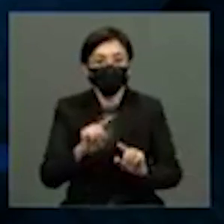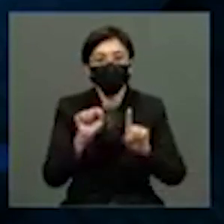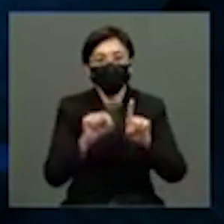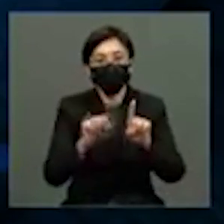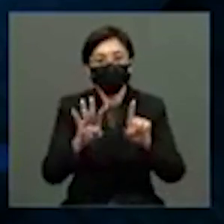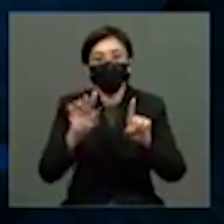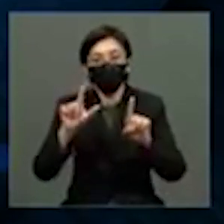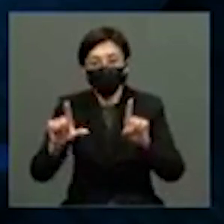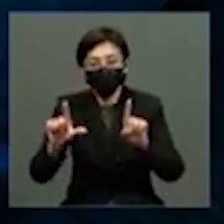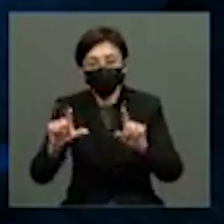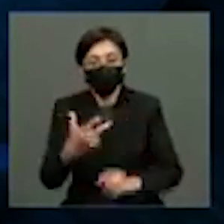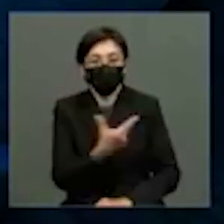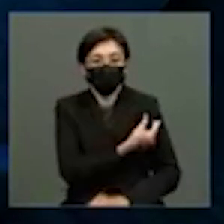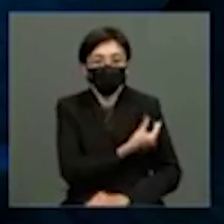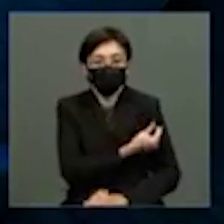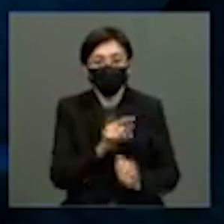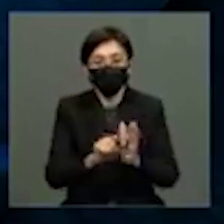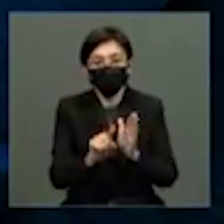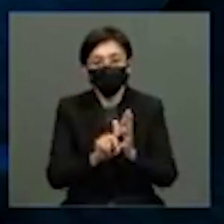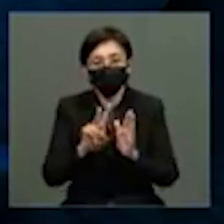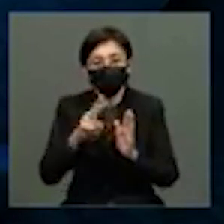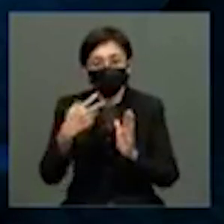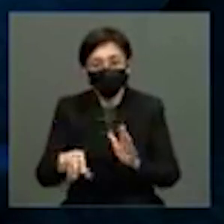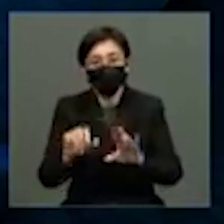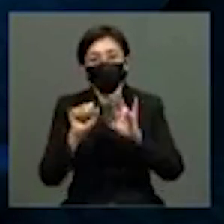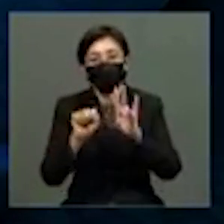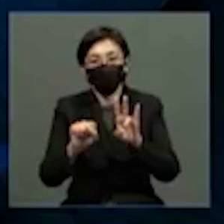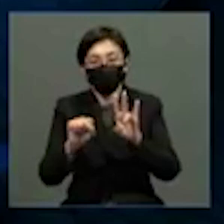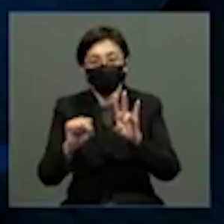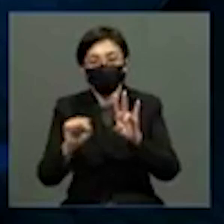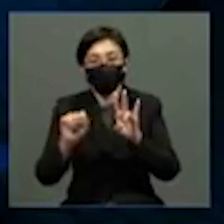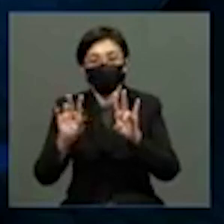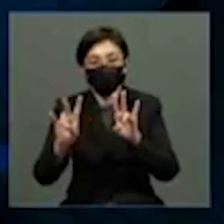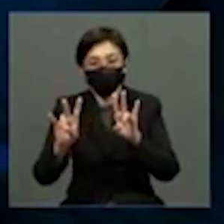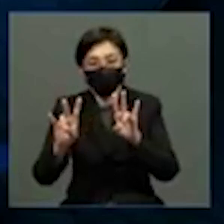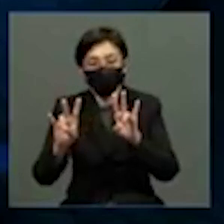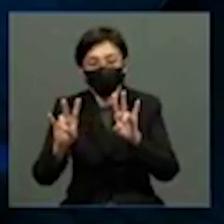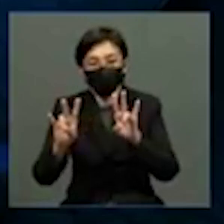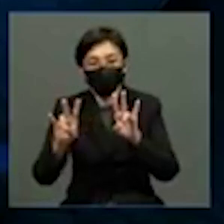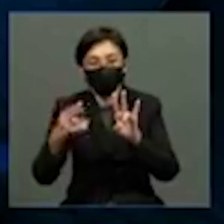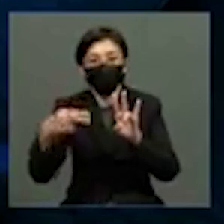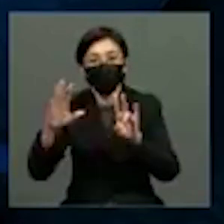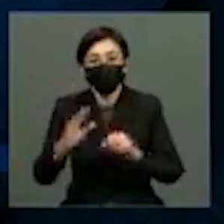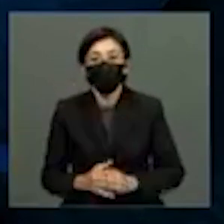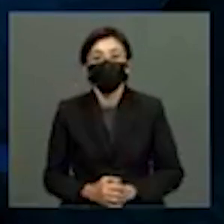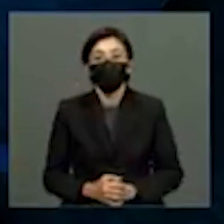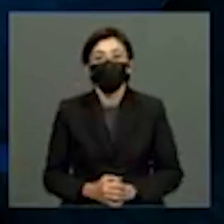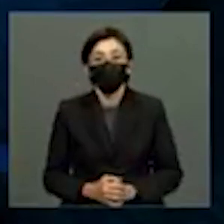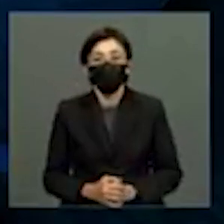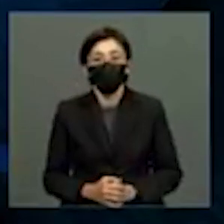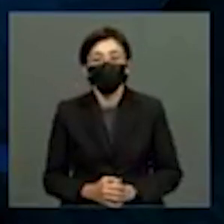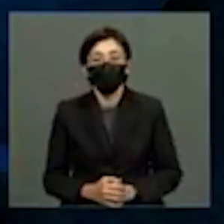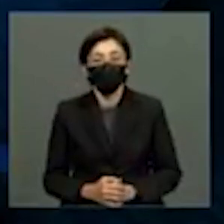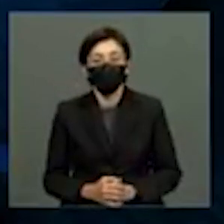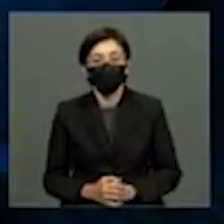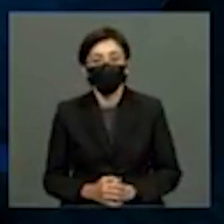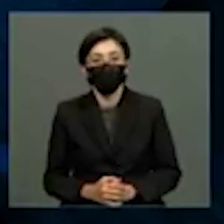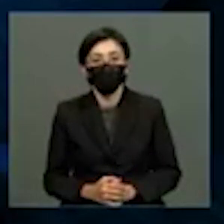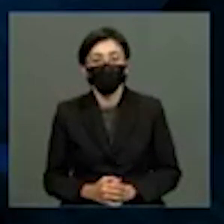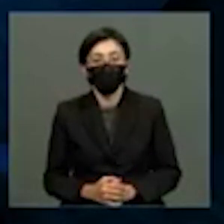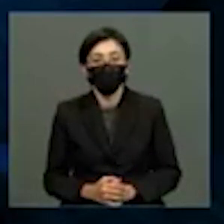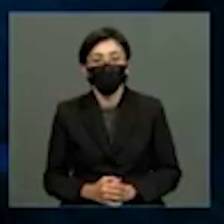1.4 ล้านเข็มที่2ประมาณ 770,000 นะครับประมาณนี้นะครับไปดูผู้